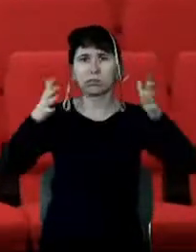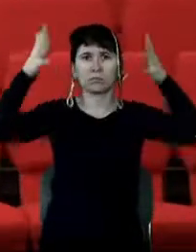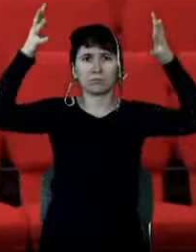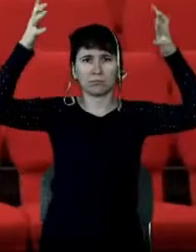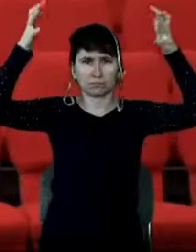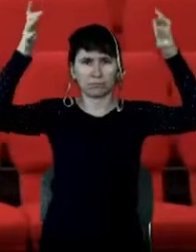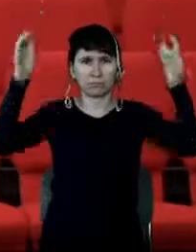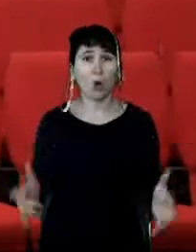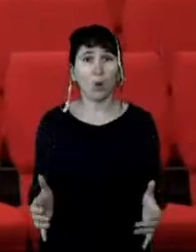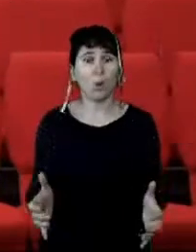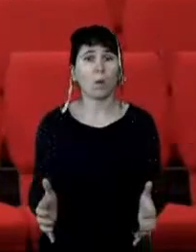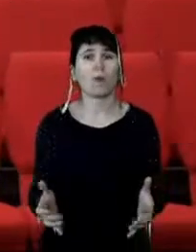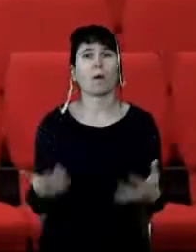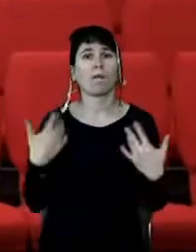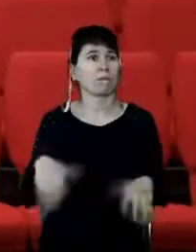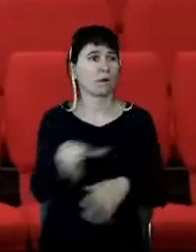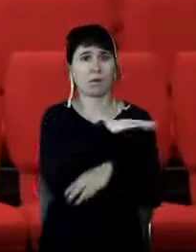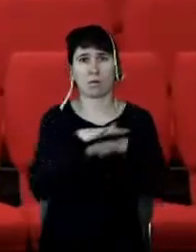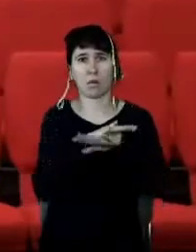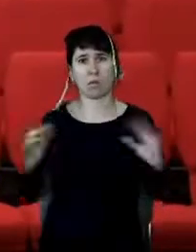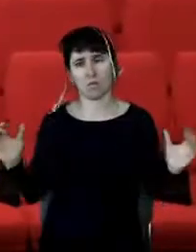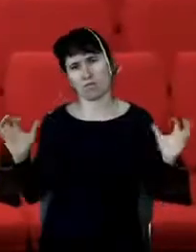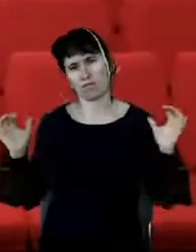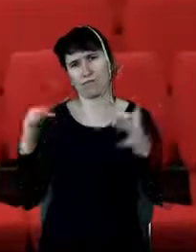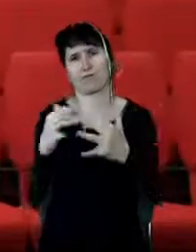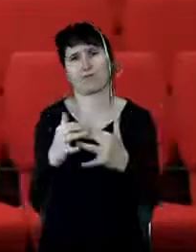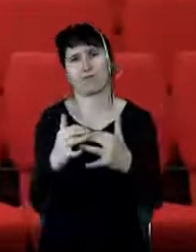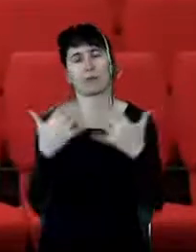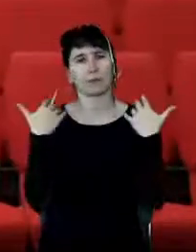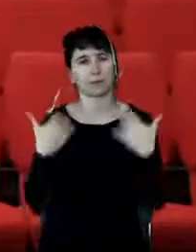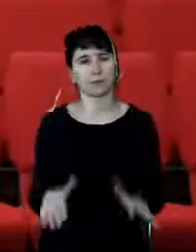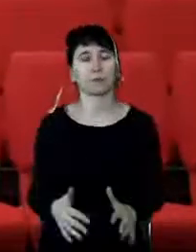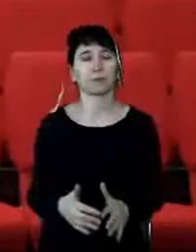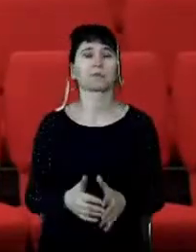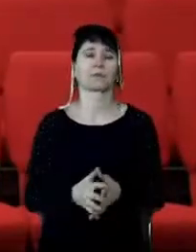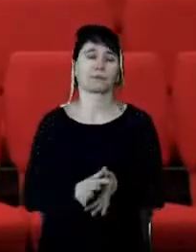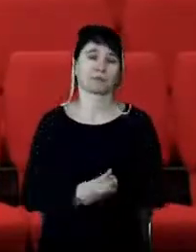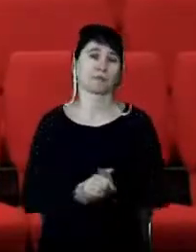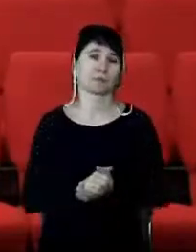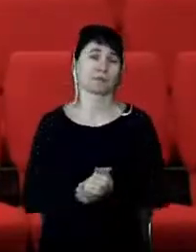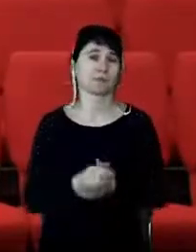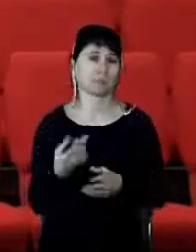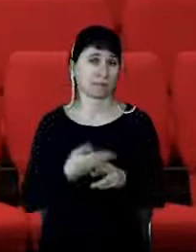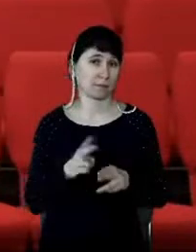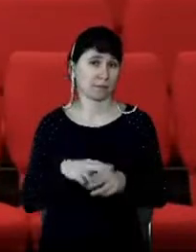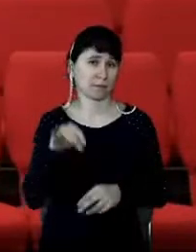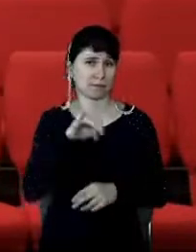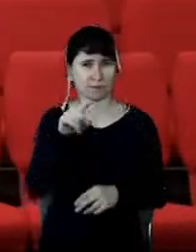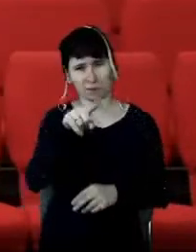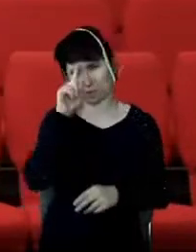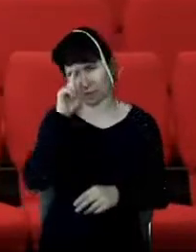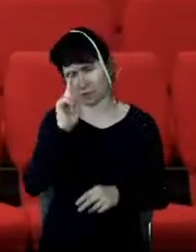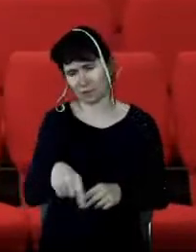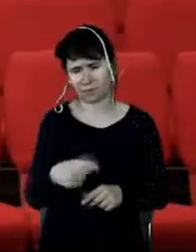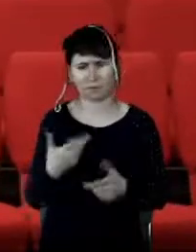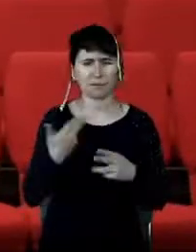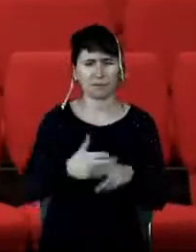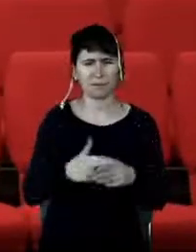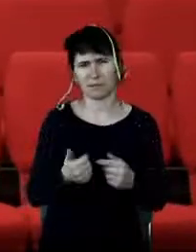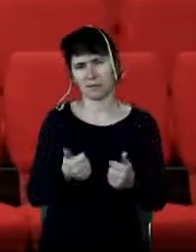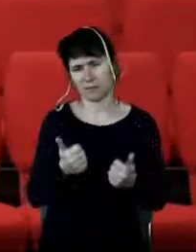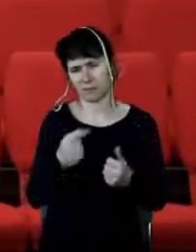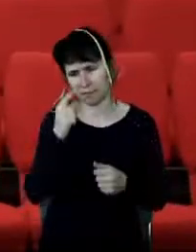народ увійшов у місто». Ось така історія для нас відома. Ми її, напевно, що і